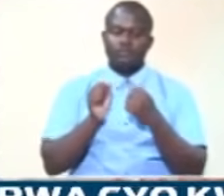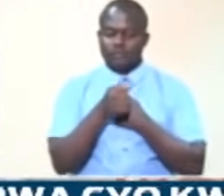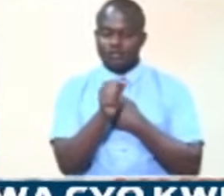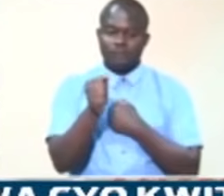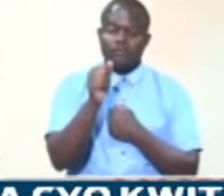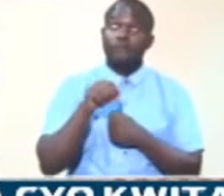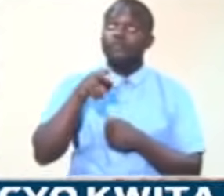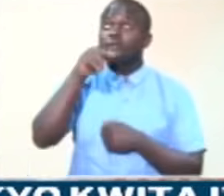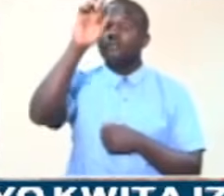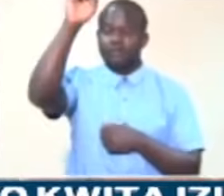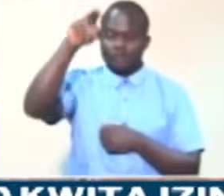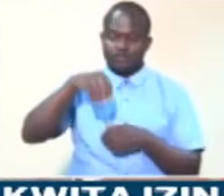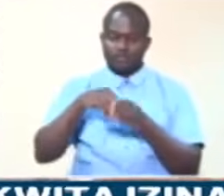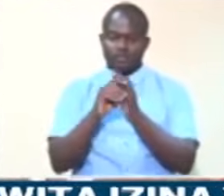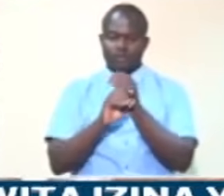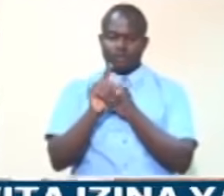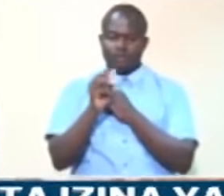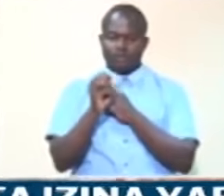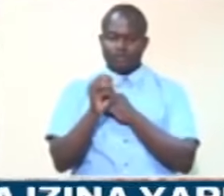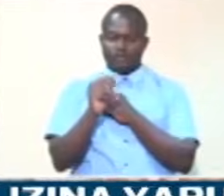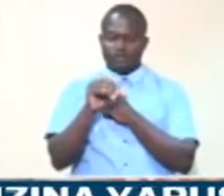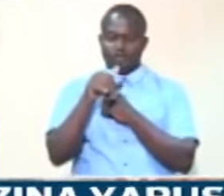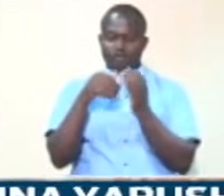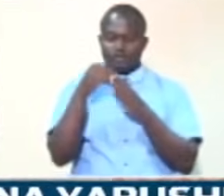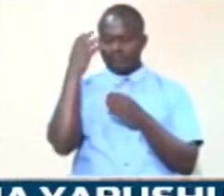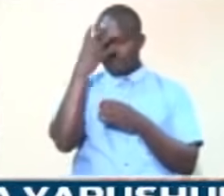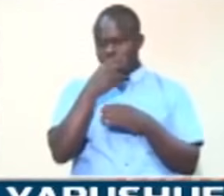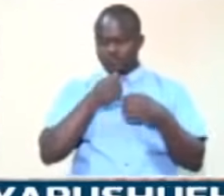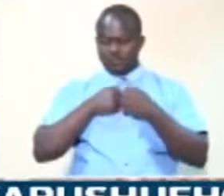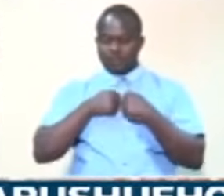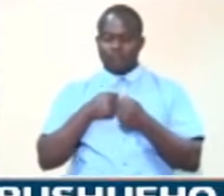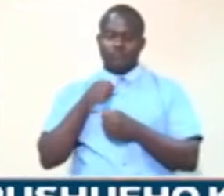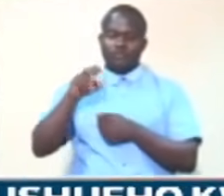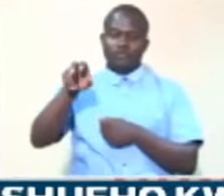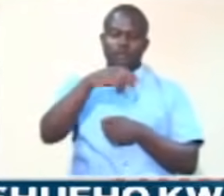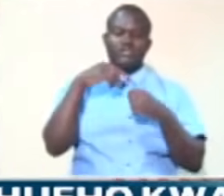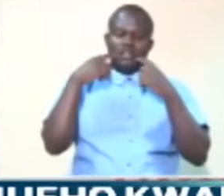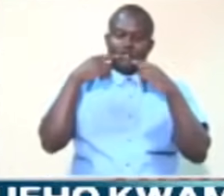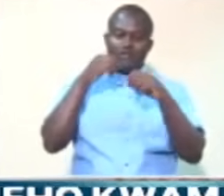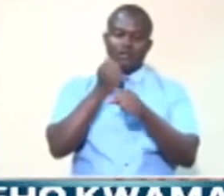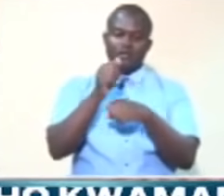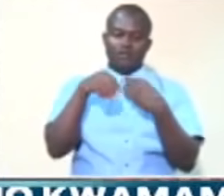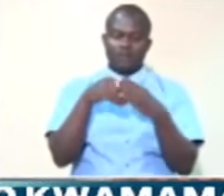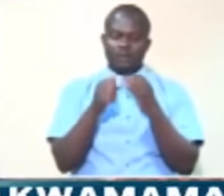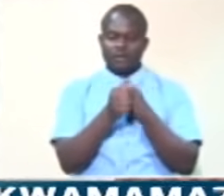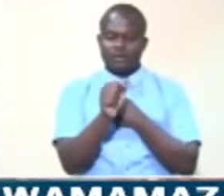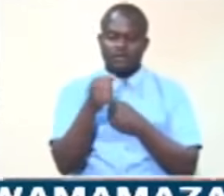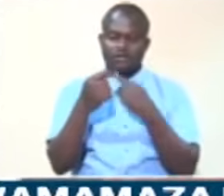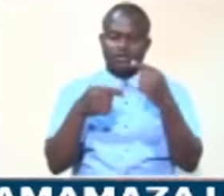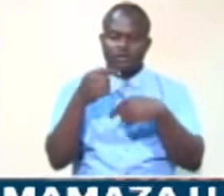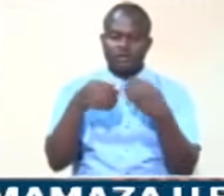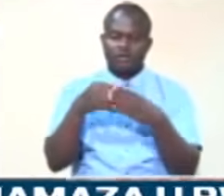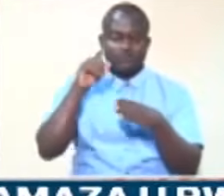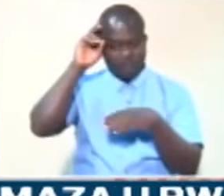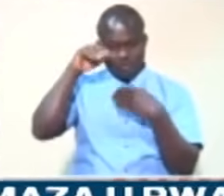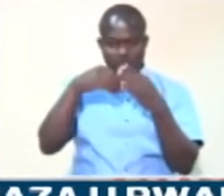no kumanuka urutare mu karere ka Kamonyi, Beautiful Rwanda Tours, asobanura ko abikorera bo mu rwego rw'ubukerarugendo bakomeje gutekereza